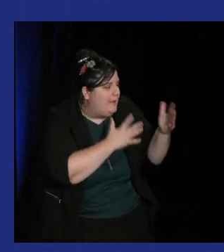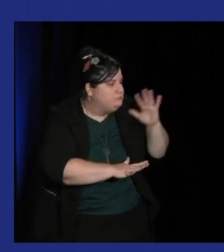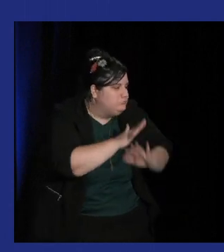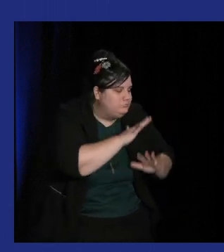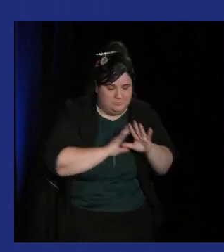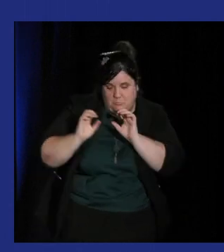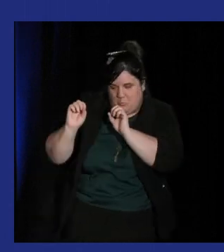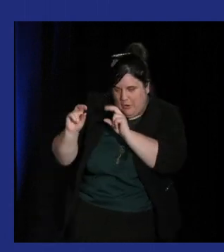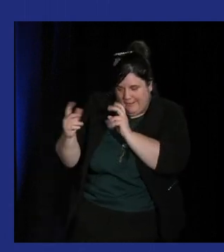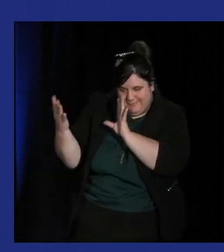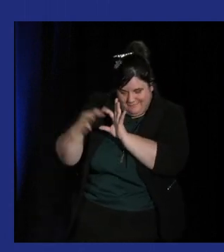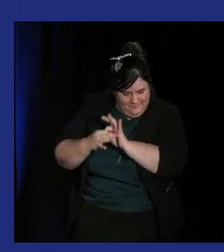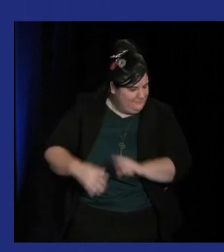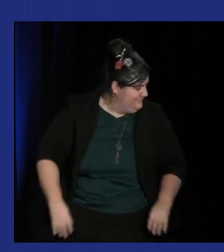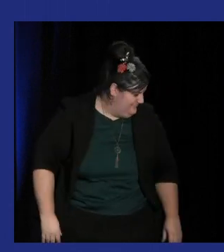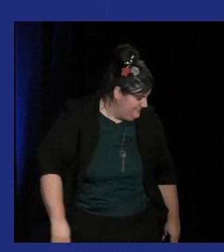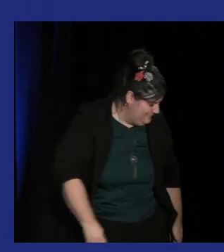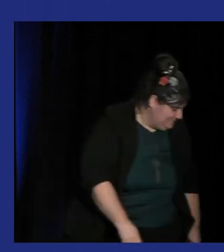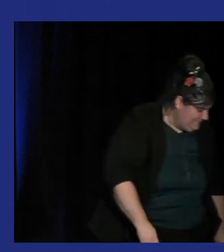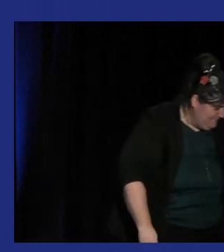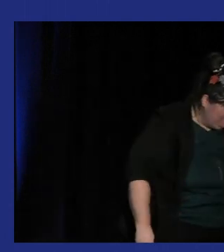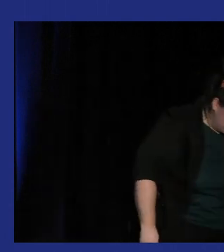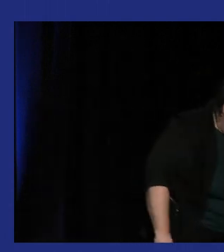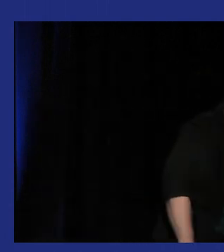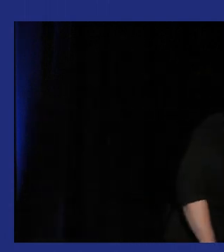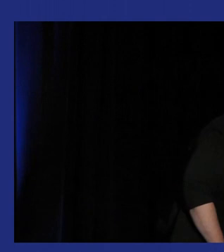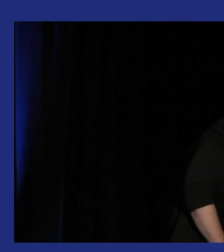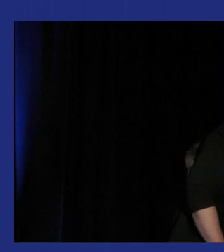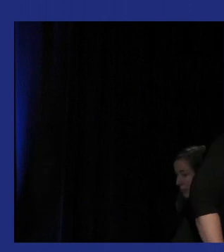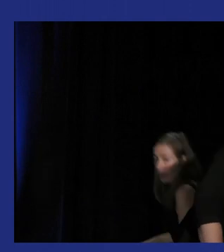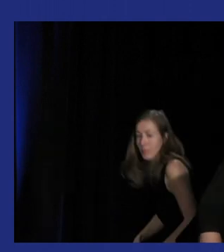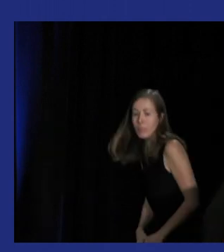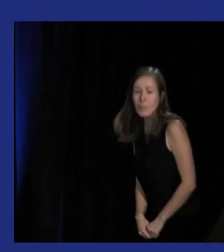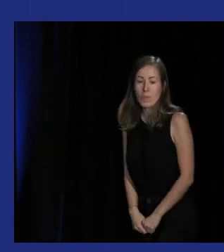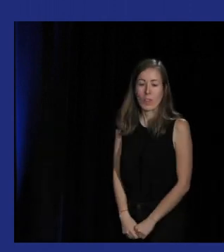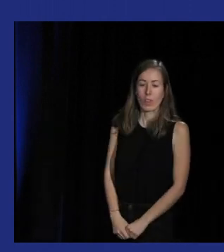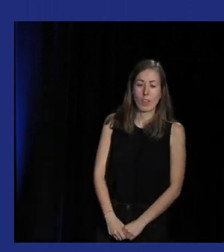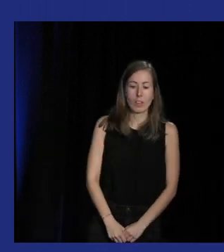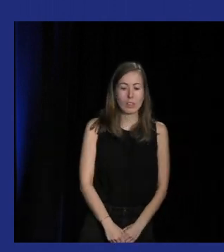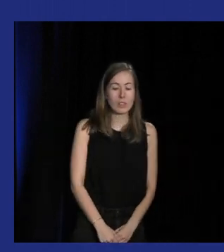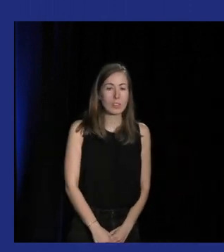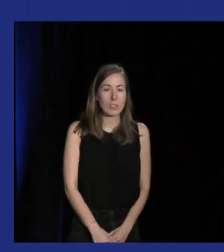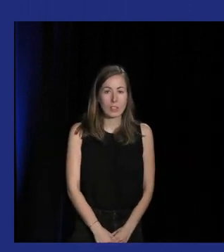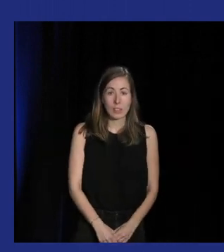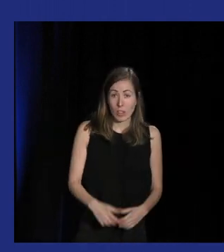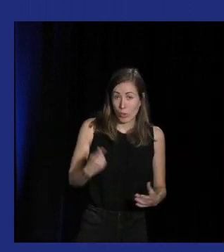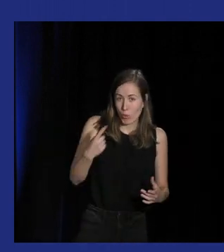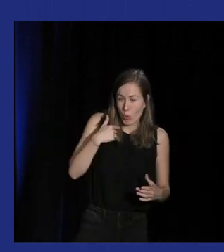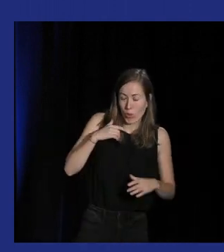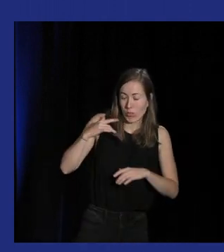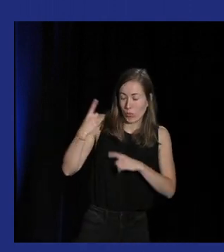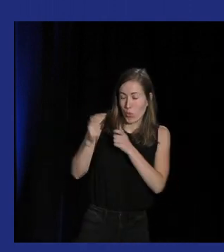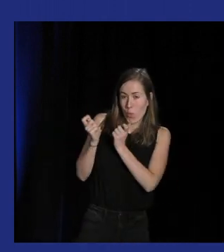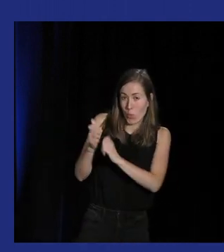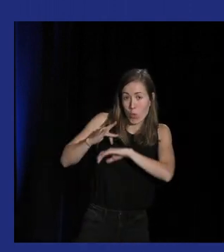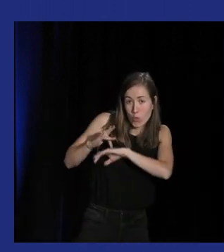je me souviens dans différentes boîtes où j'étais comme j'ai toujours un chef au-dessus de moi il y a toujours un swing Diana super enthousiaste qui venait me voir ah ça sert trop bien